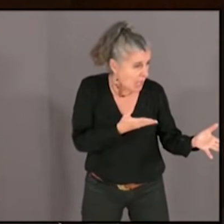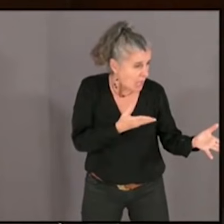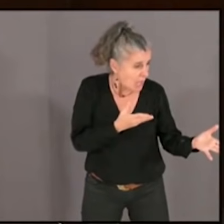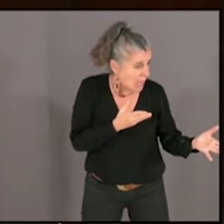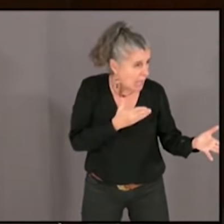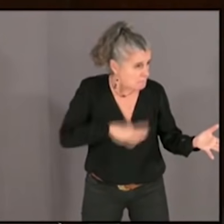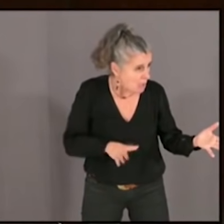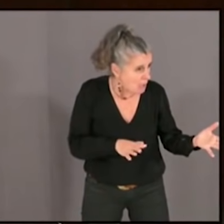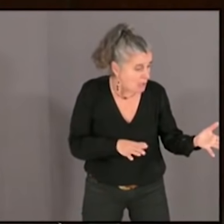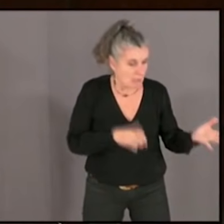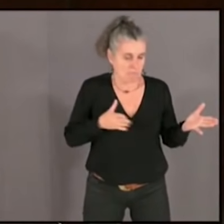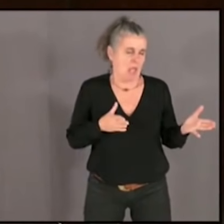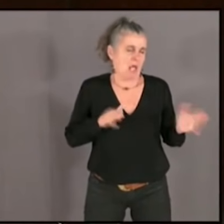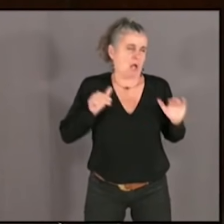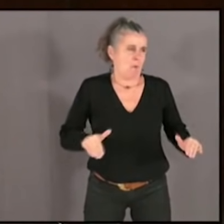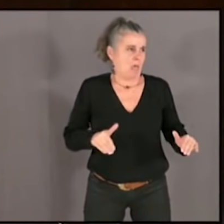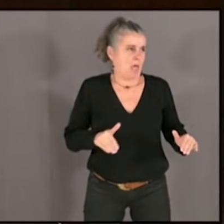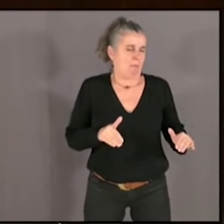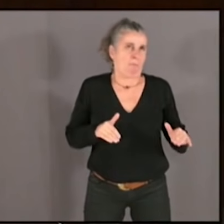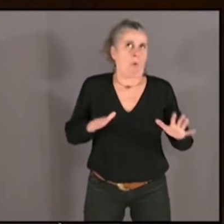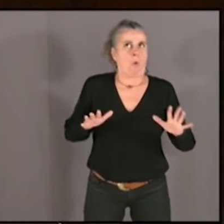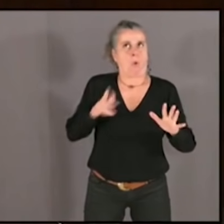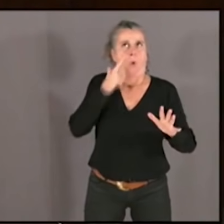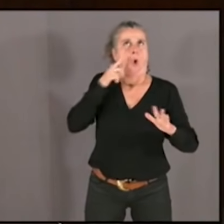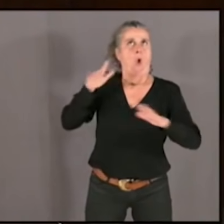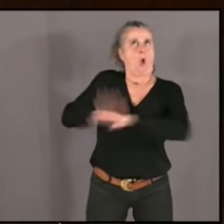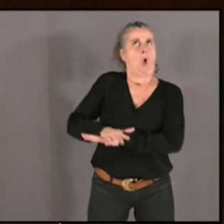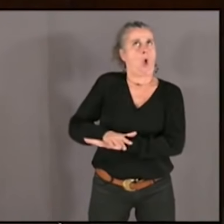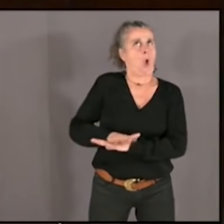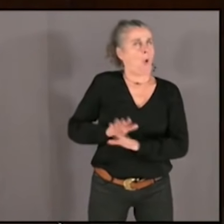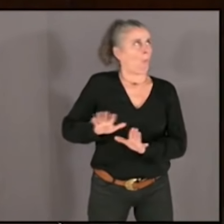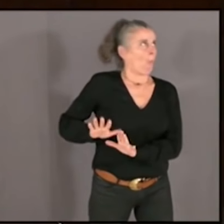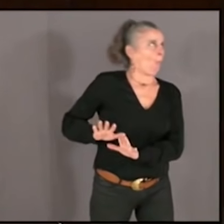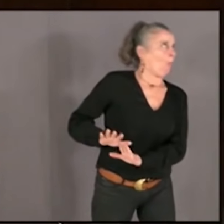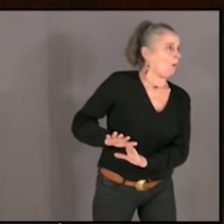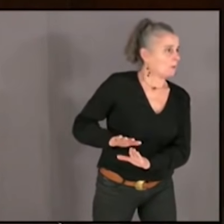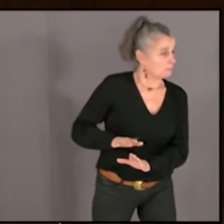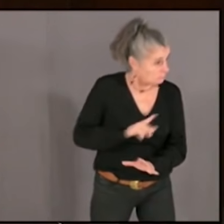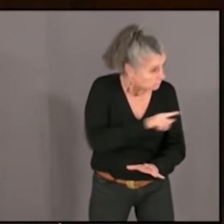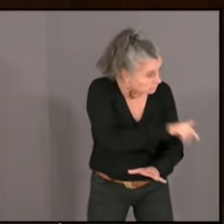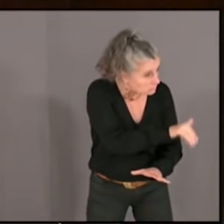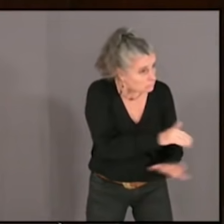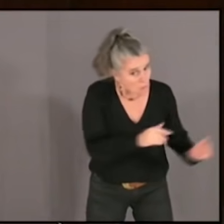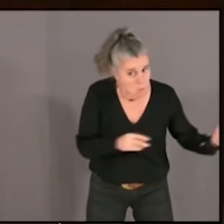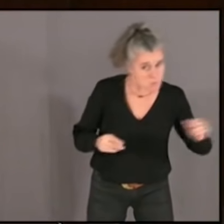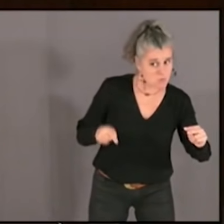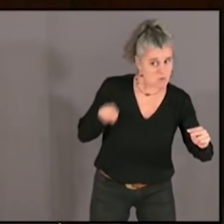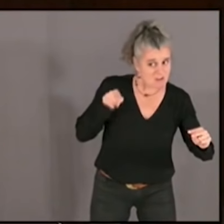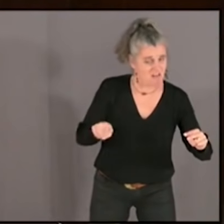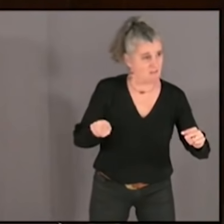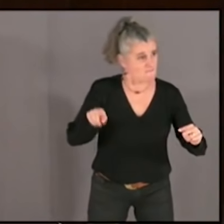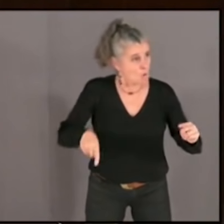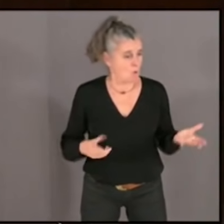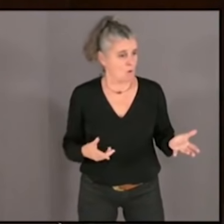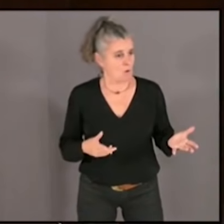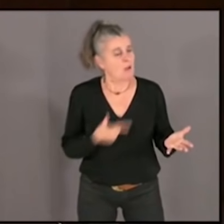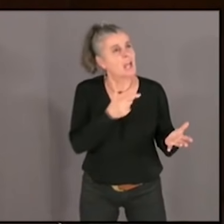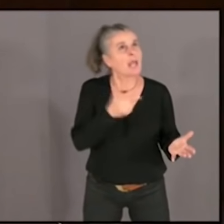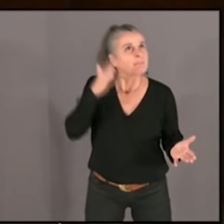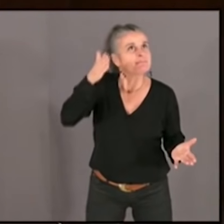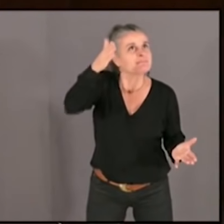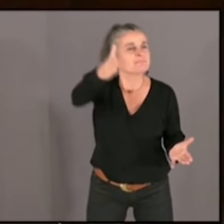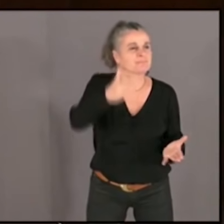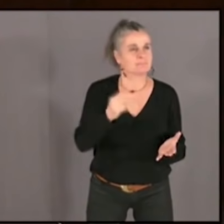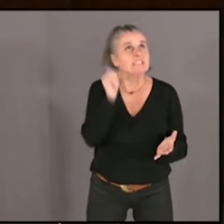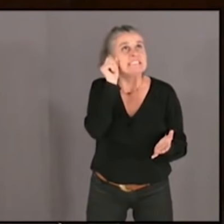ouvriez les yeux. Et si vous les ouvrez, vous devriez vous dire que la politique que vous menez, l'idéologie que vous appliquez depuis des